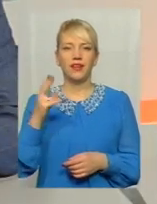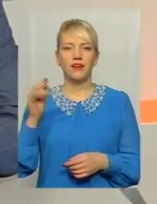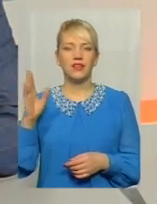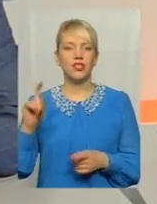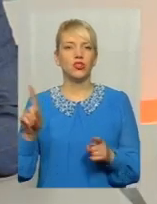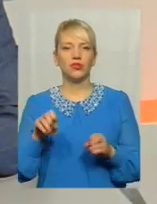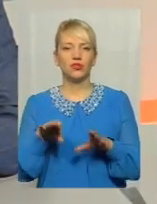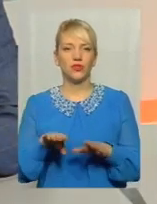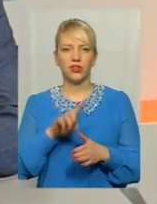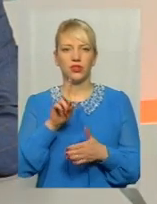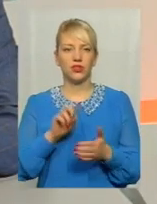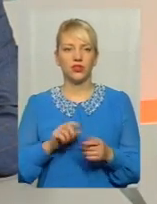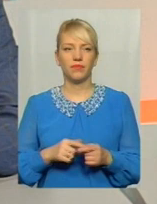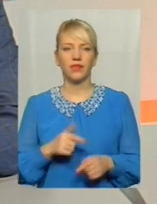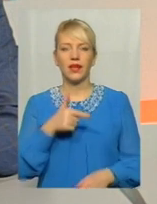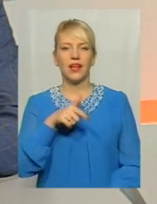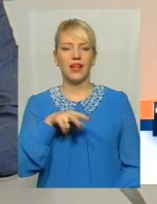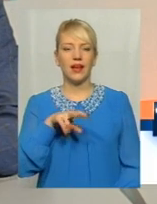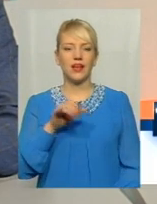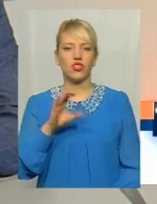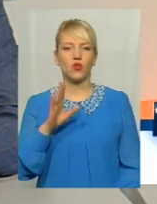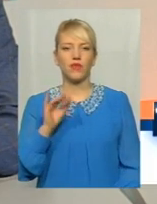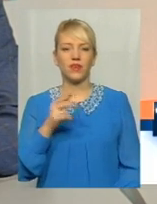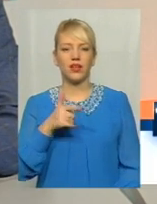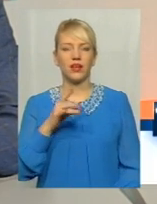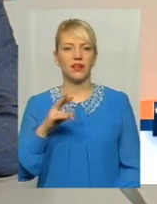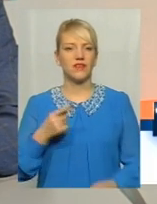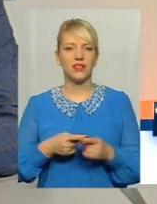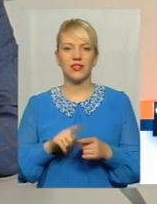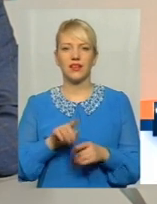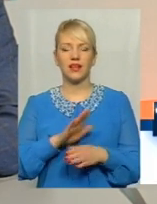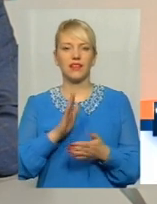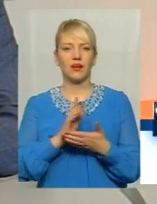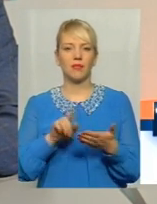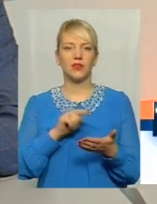Гринівці – це не є місто Хмельницьке. Маршрути,